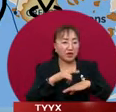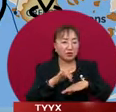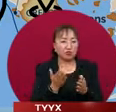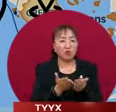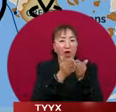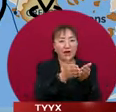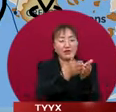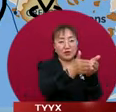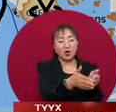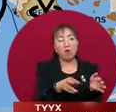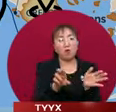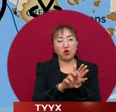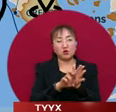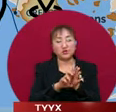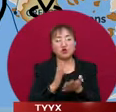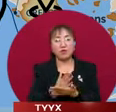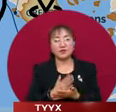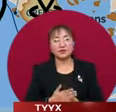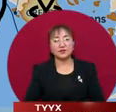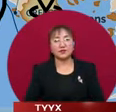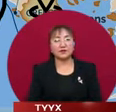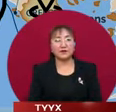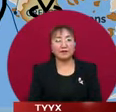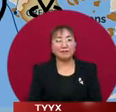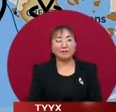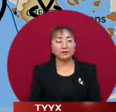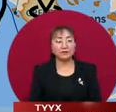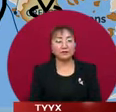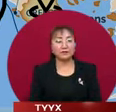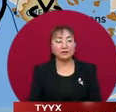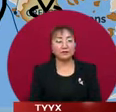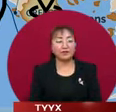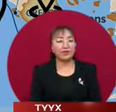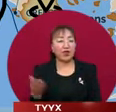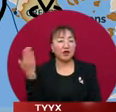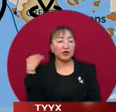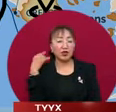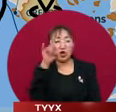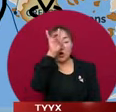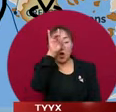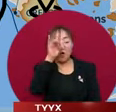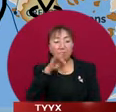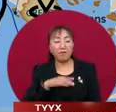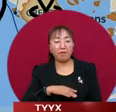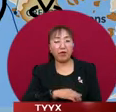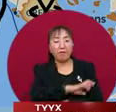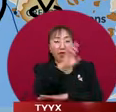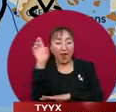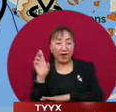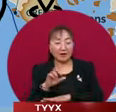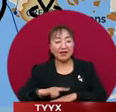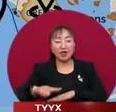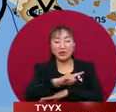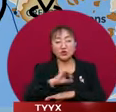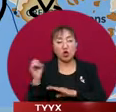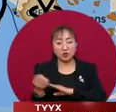тэнгисээр илүү зорчин явдаг байсан бах нэ. За харин эртний Ромын байгаль газар зүйн онцлог